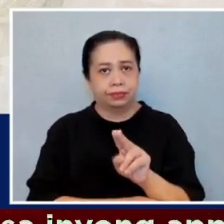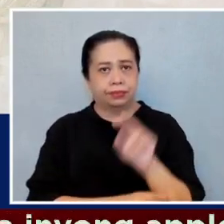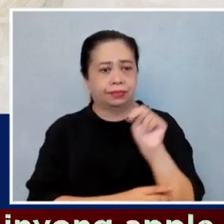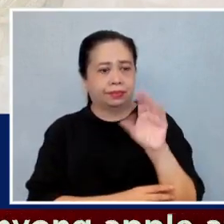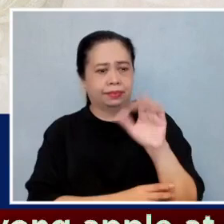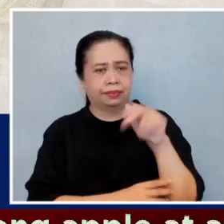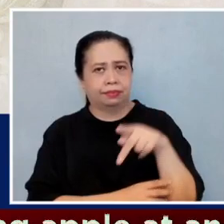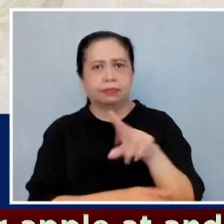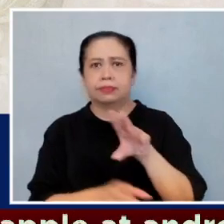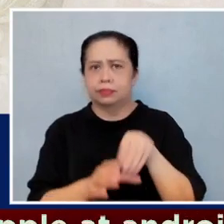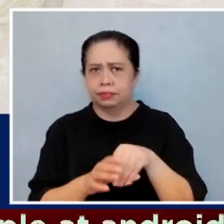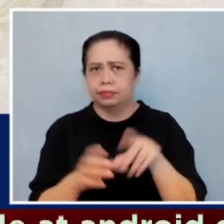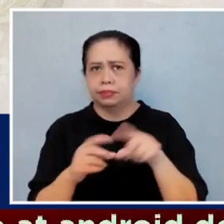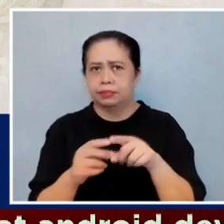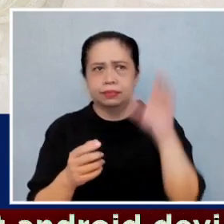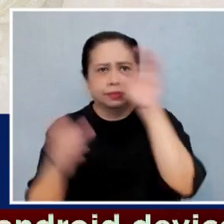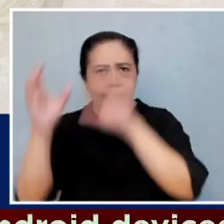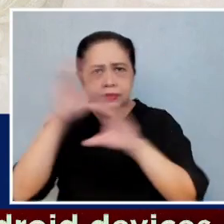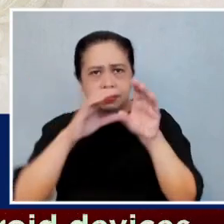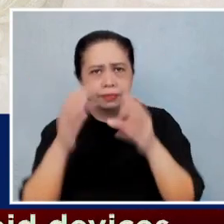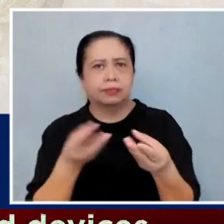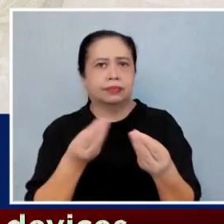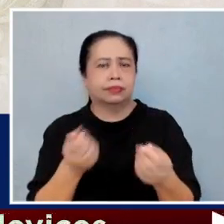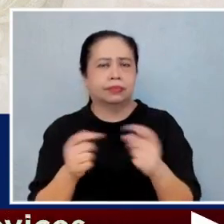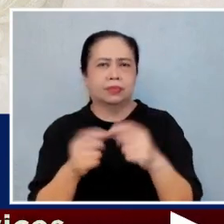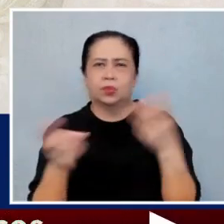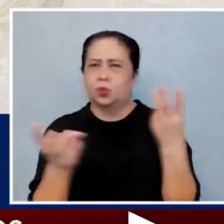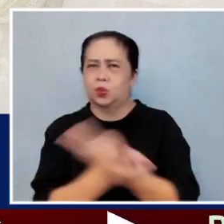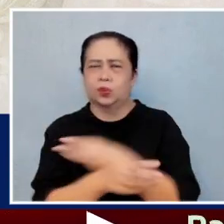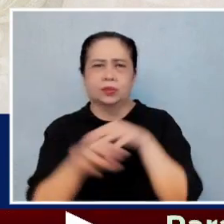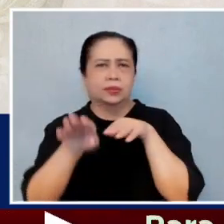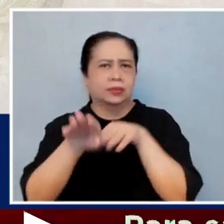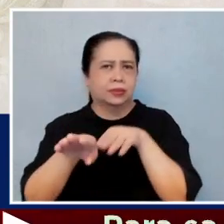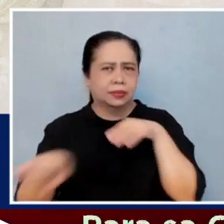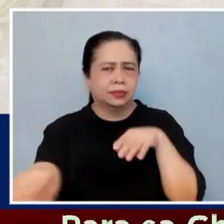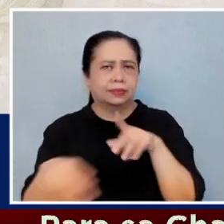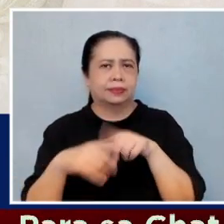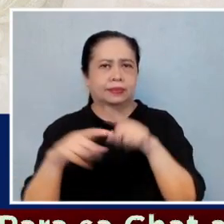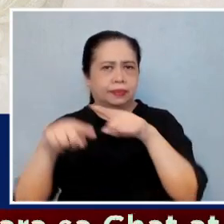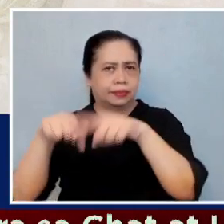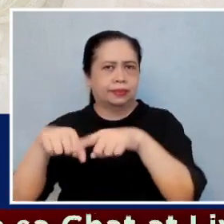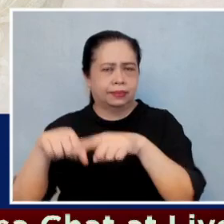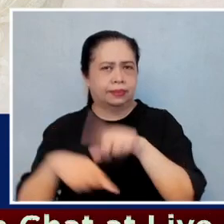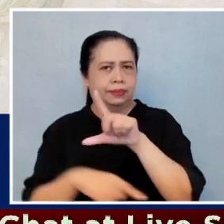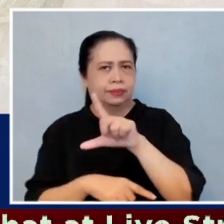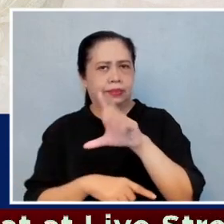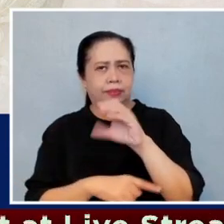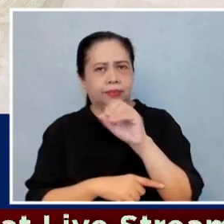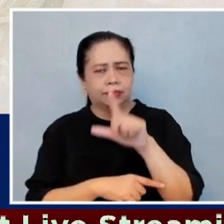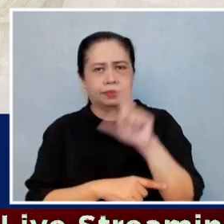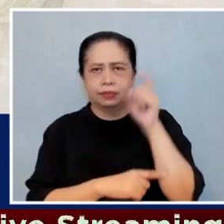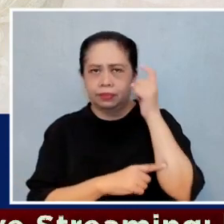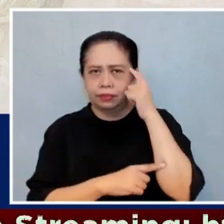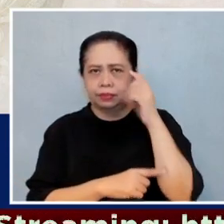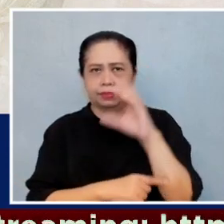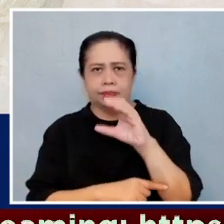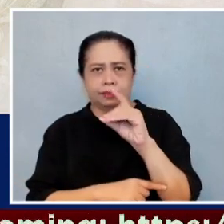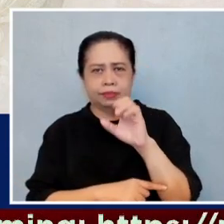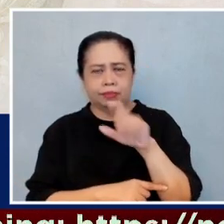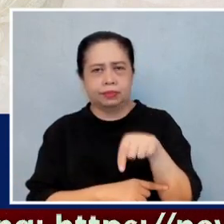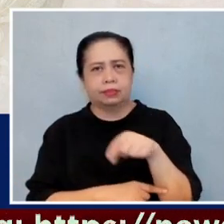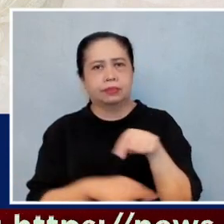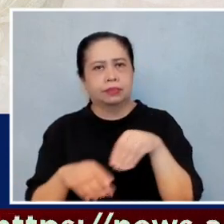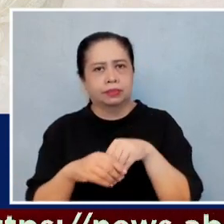nito ay bahagi ng paghahanap nila ng solusyon sa matinding traffic at ibinase sa Local Government Code at Ordinansa ng Lunsod